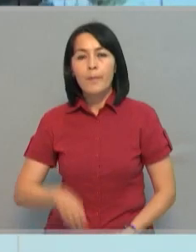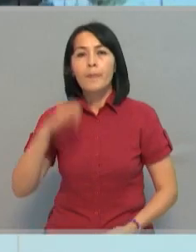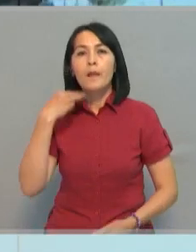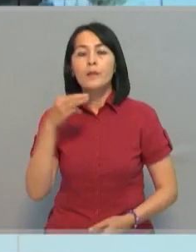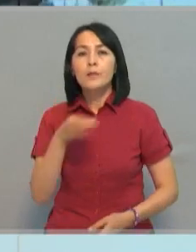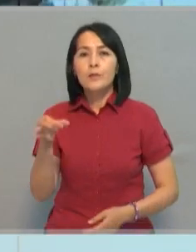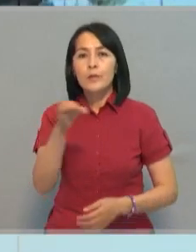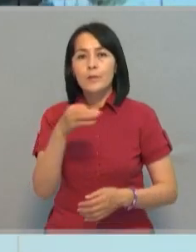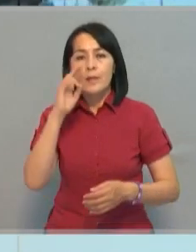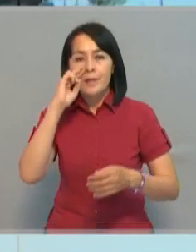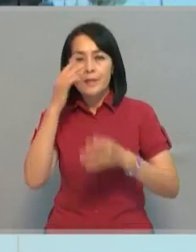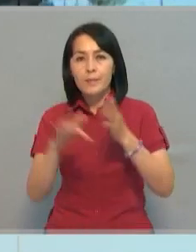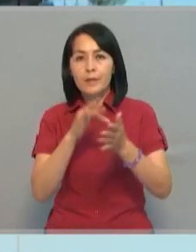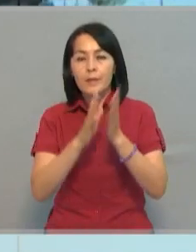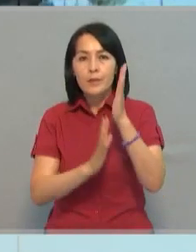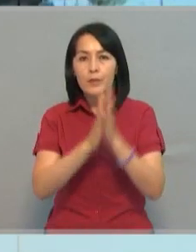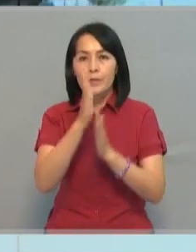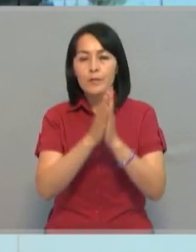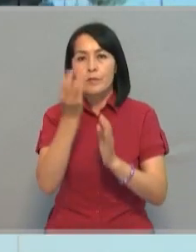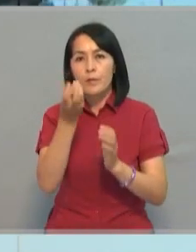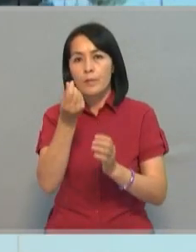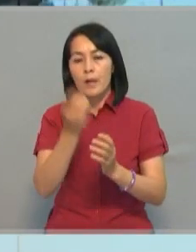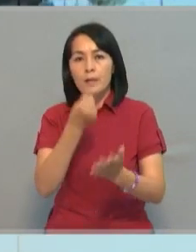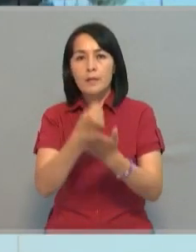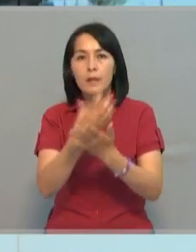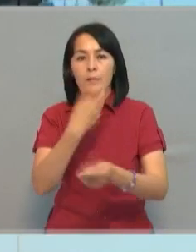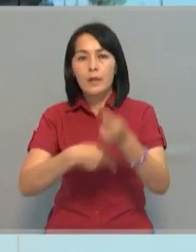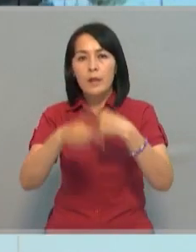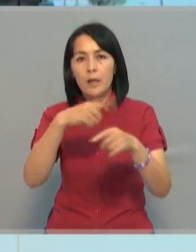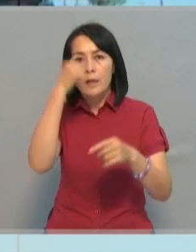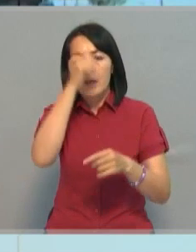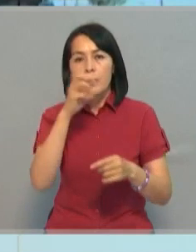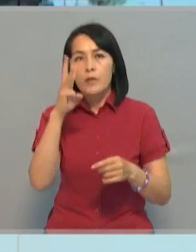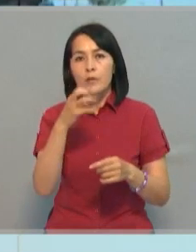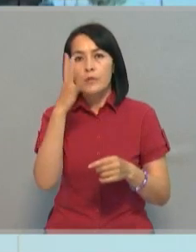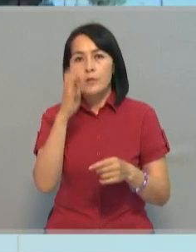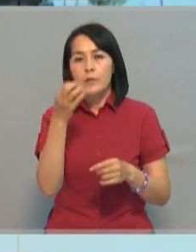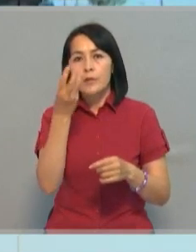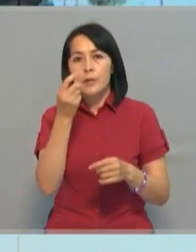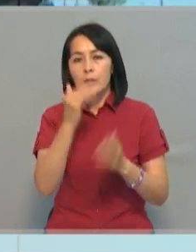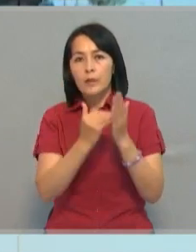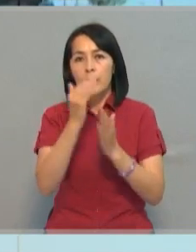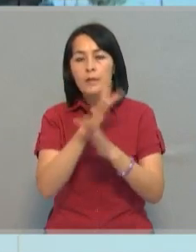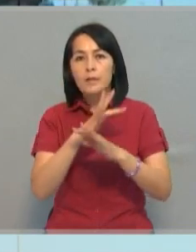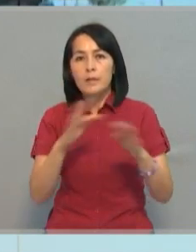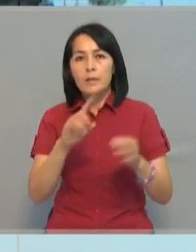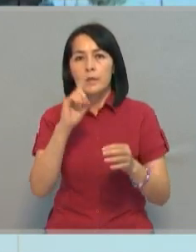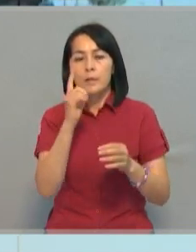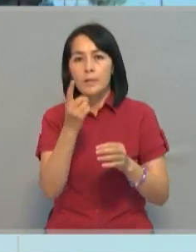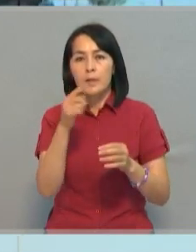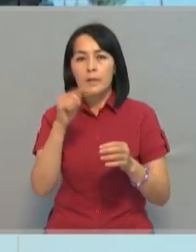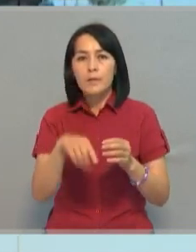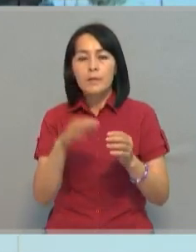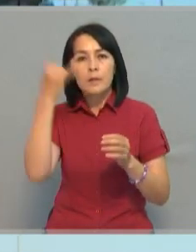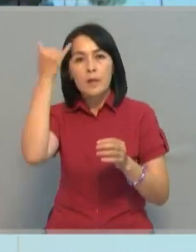Түркістан облысы мен Шымкентте шөп бағасы шарықтап кетті. Алдыңғы жылдары 300-400 теңгеден аспайтын сығымдалған бір мума